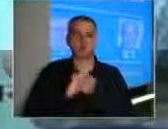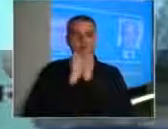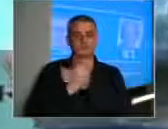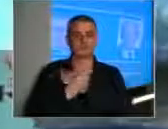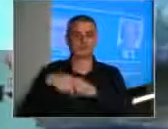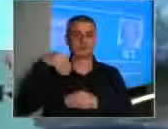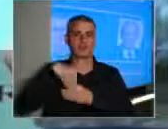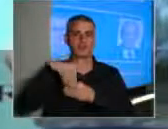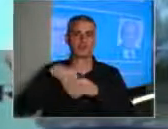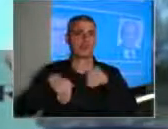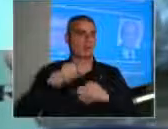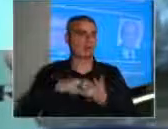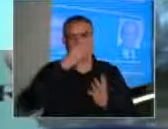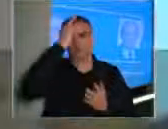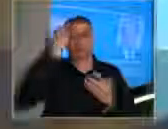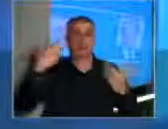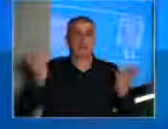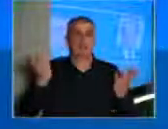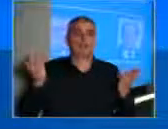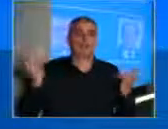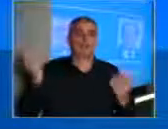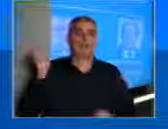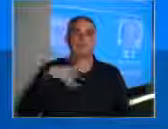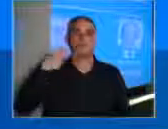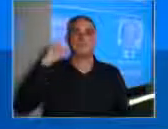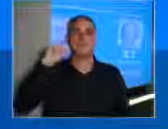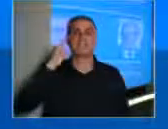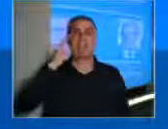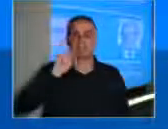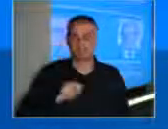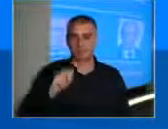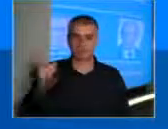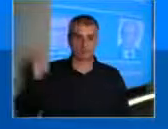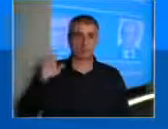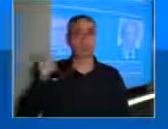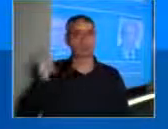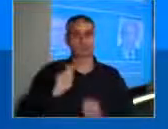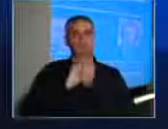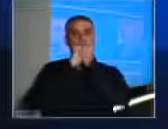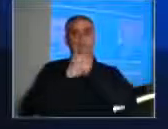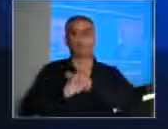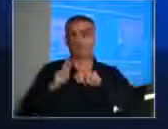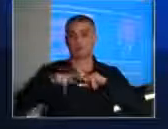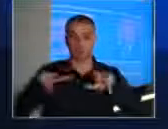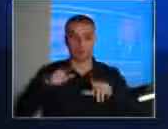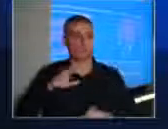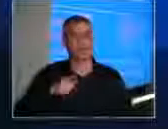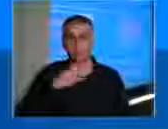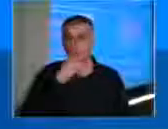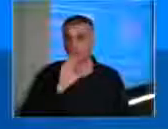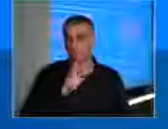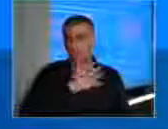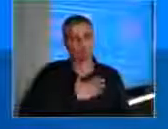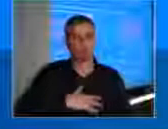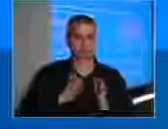דבר לבחירות. חוסר מזל גם, בא להם פייגלין. נכון, מגיע פייגלין שגם משנה את התמונה. לגבי השאלה שלך, אם נתניהו